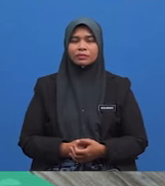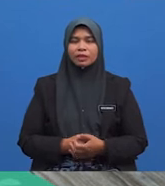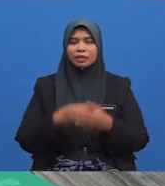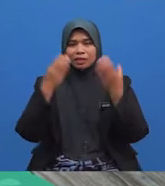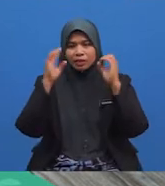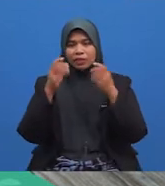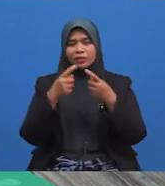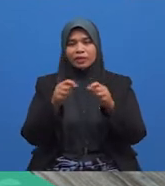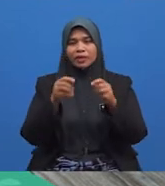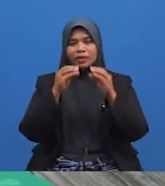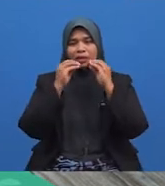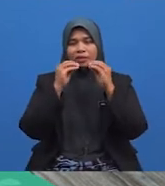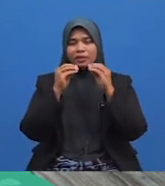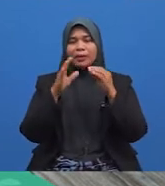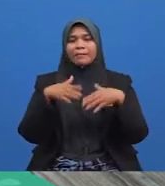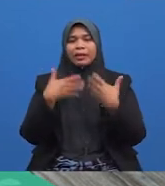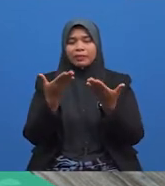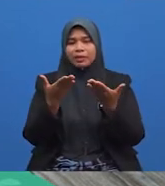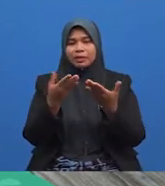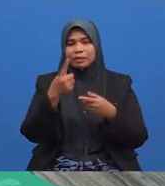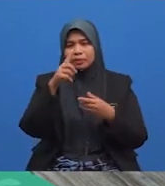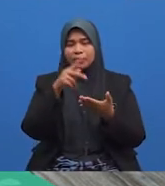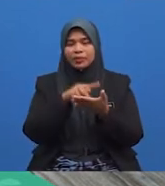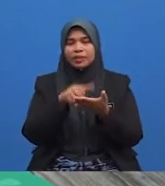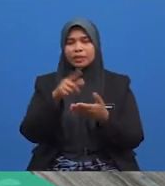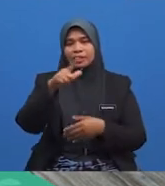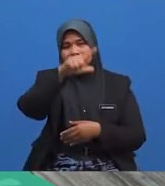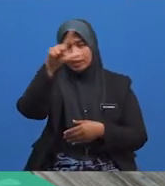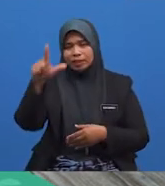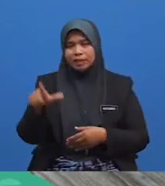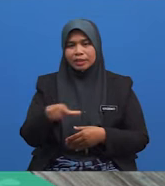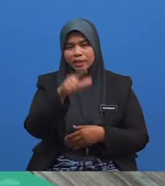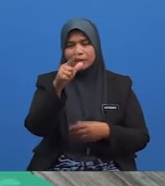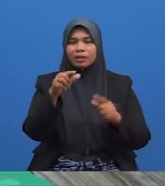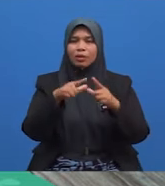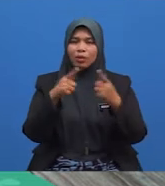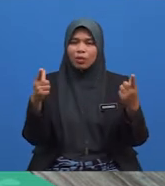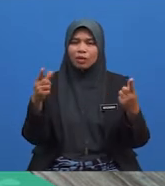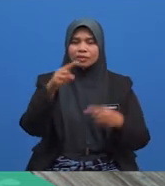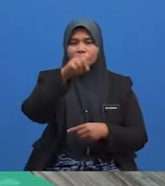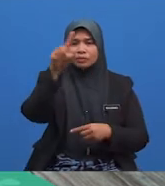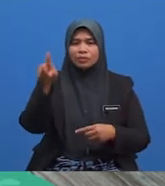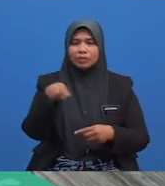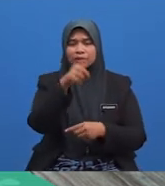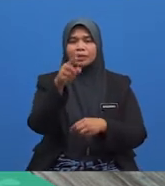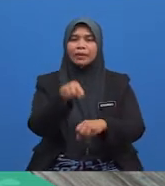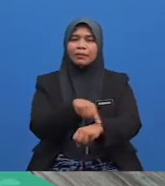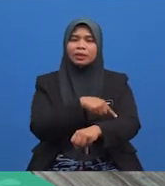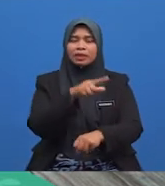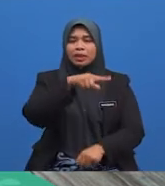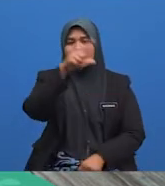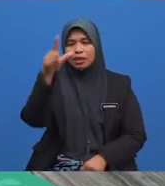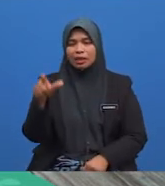Murid-murid, cikgu telah ajar bagaimana untuk mengira lilitan, luas bulatan, panjang